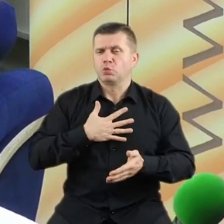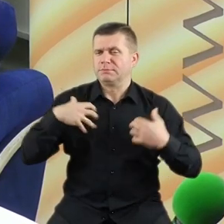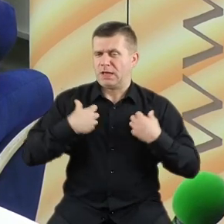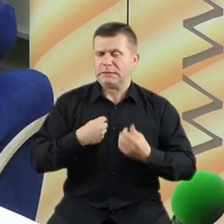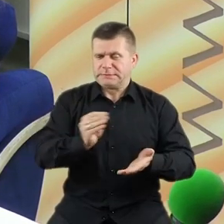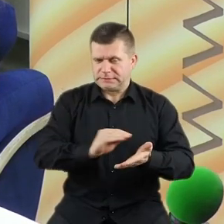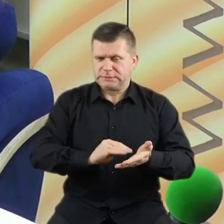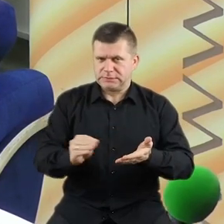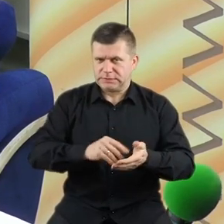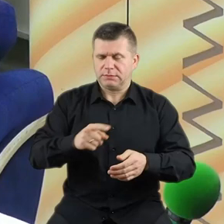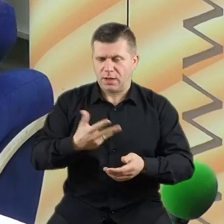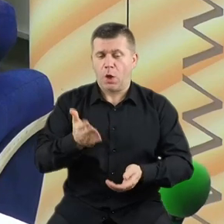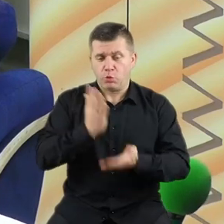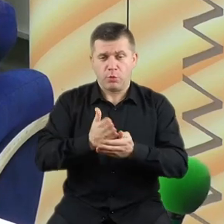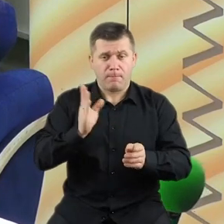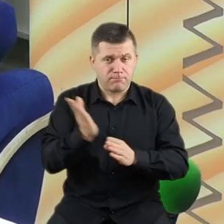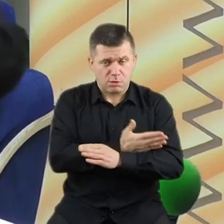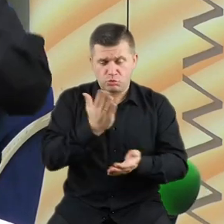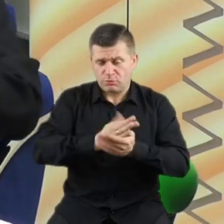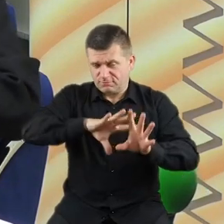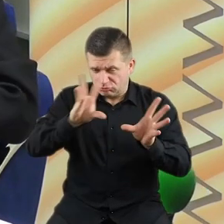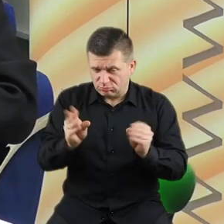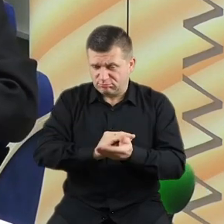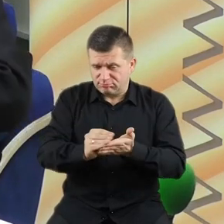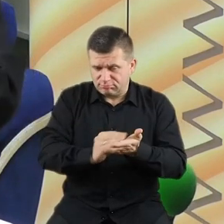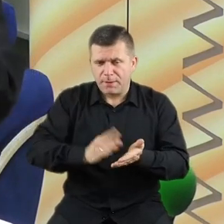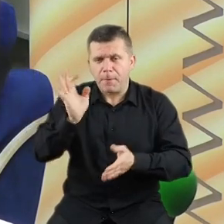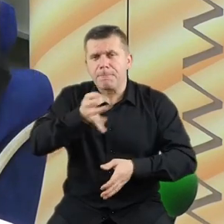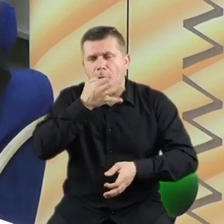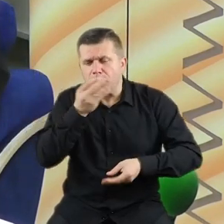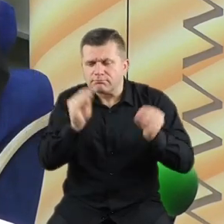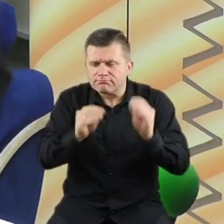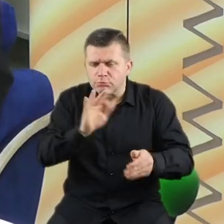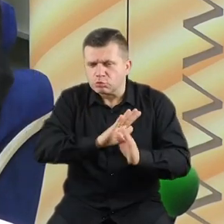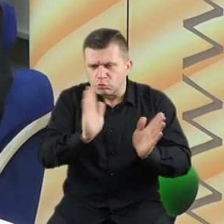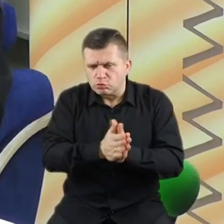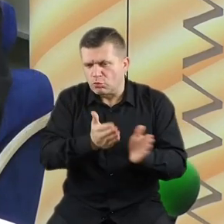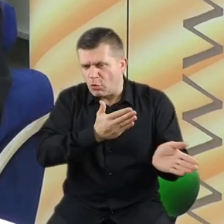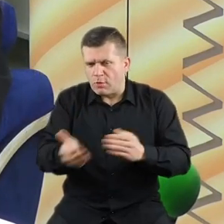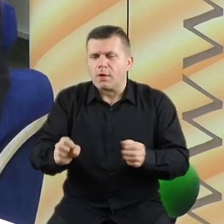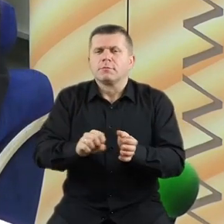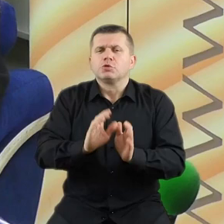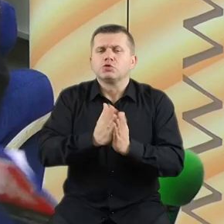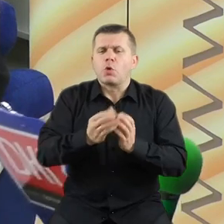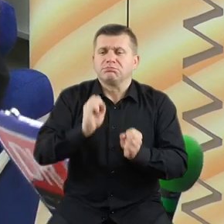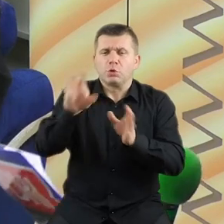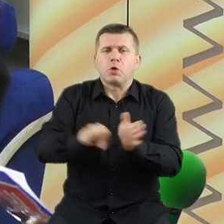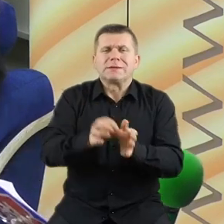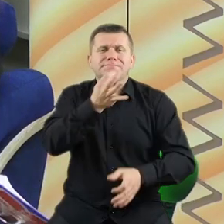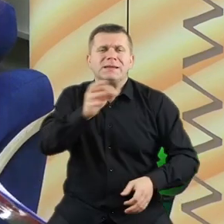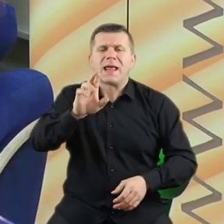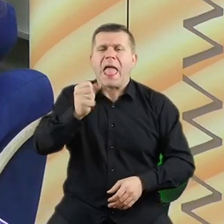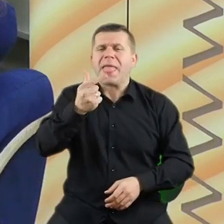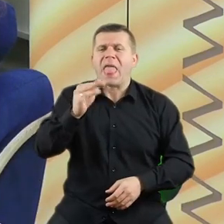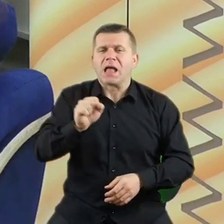Więc jak już się napisze i już się to zredaguje, bo to wcale nie jest takie, że jak się książkę odda do redakcji, to już jest koniec, bo oni